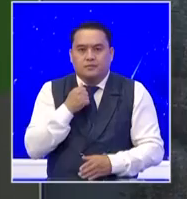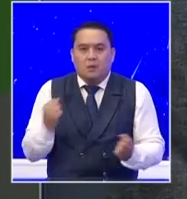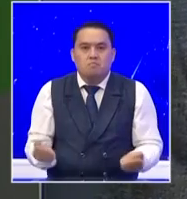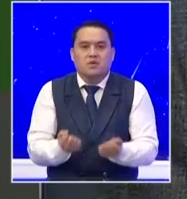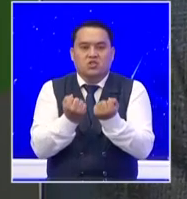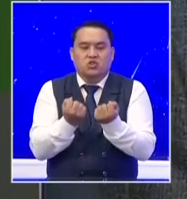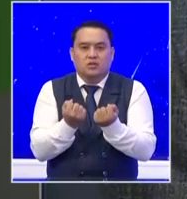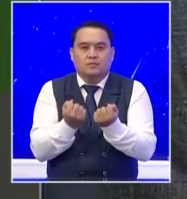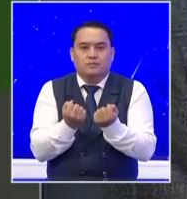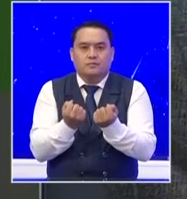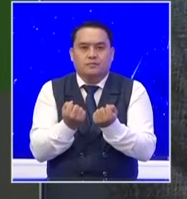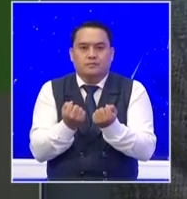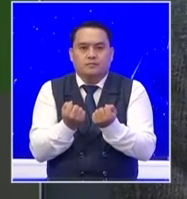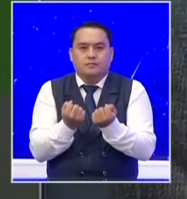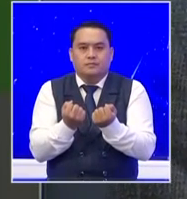поддержано